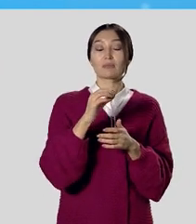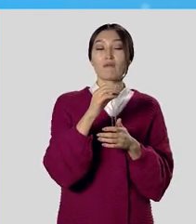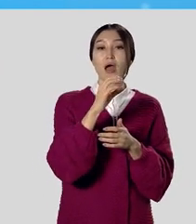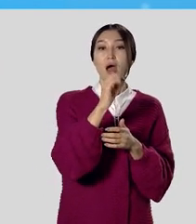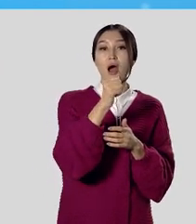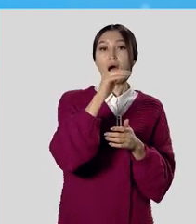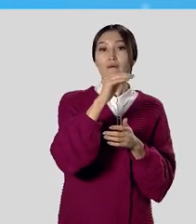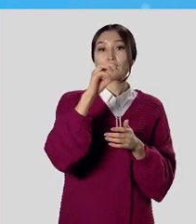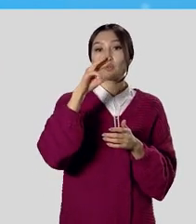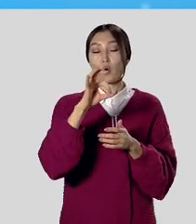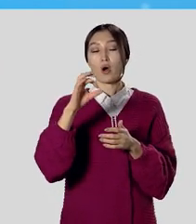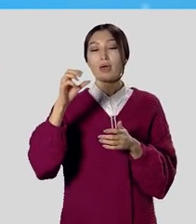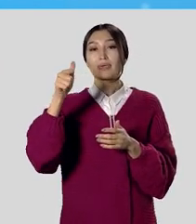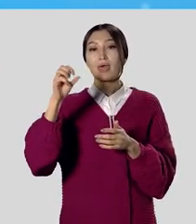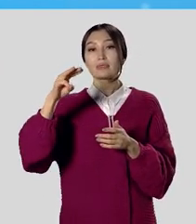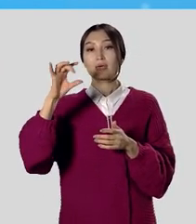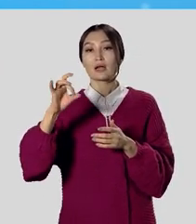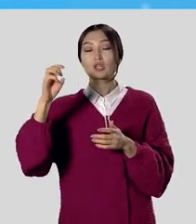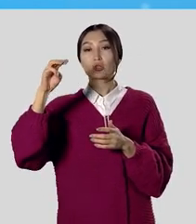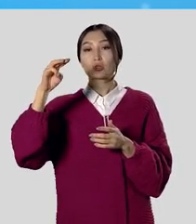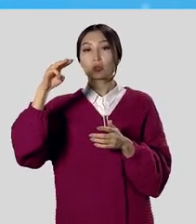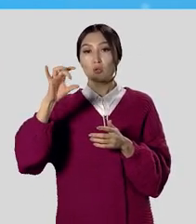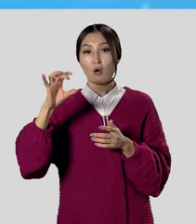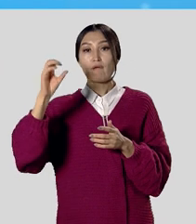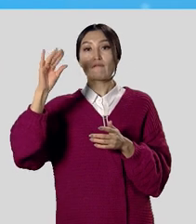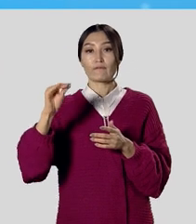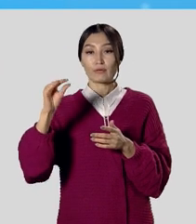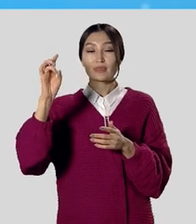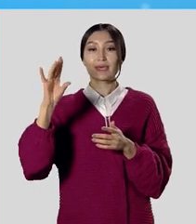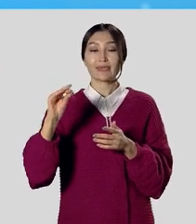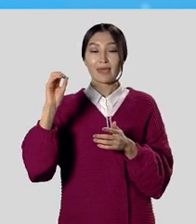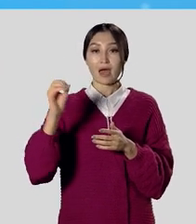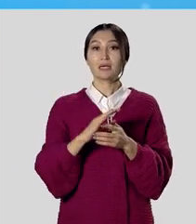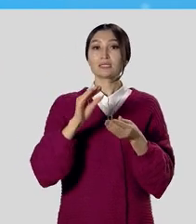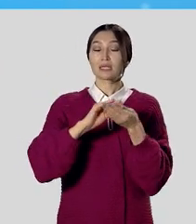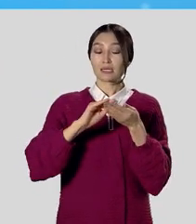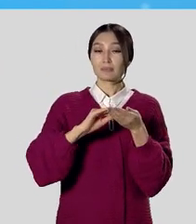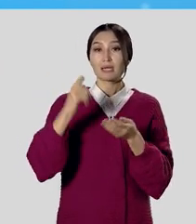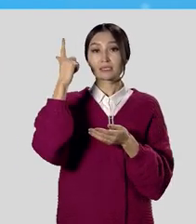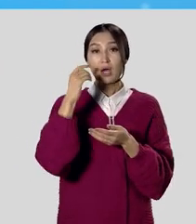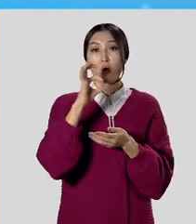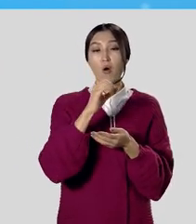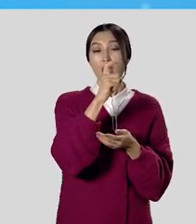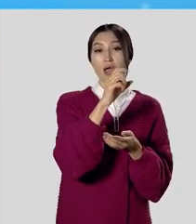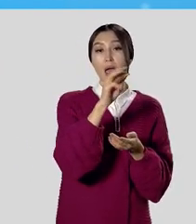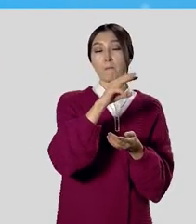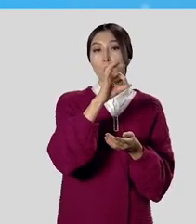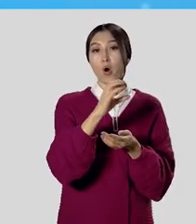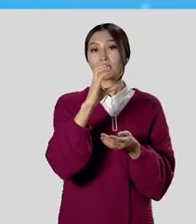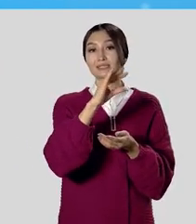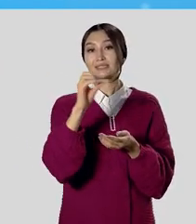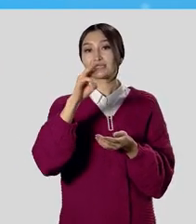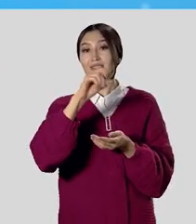и гетеротрофное. А также закрепили знания о хемосинтезе как